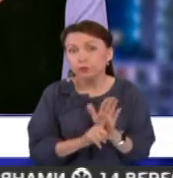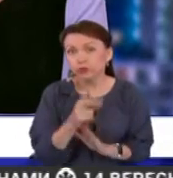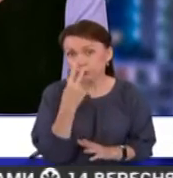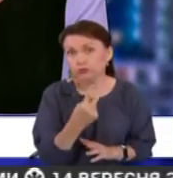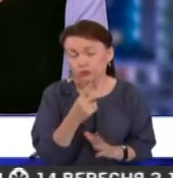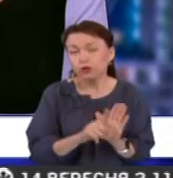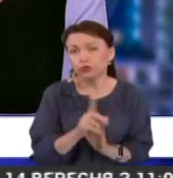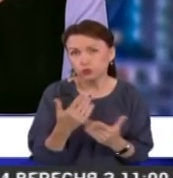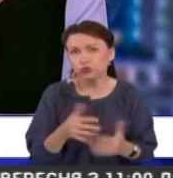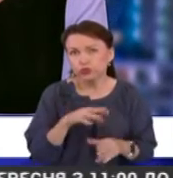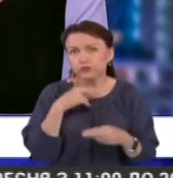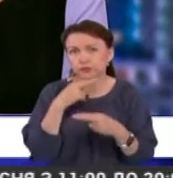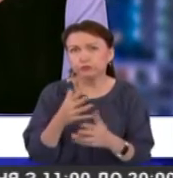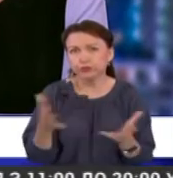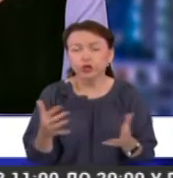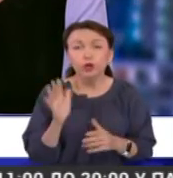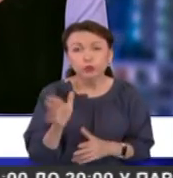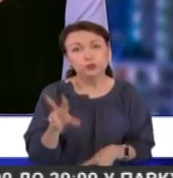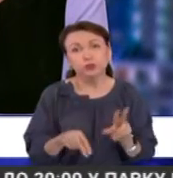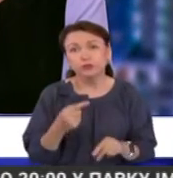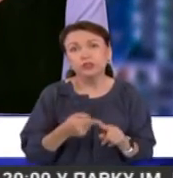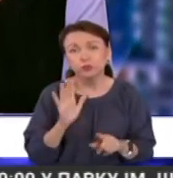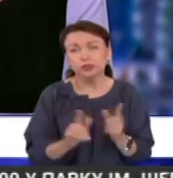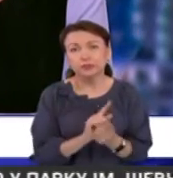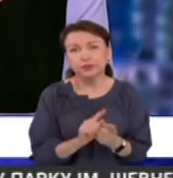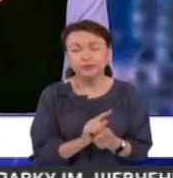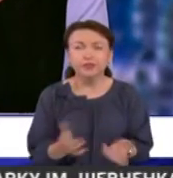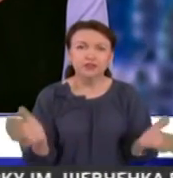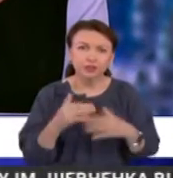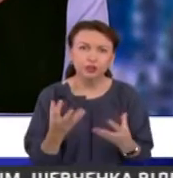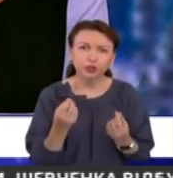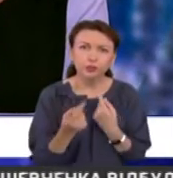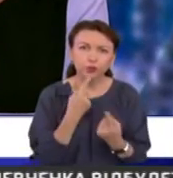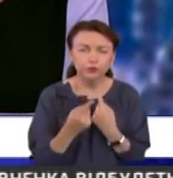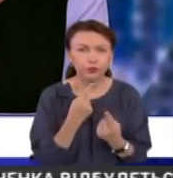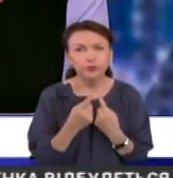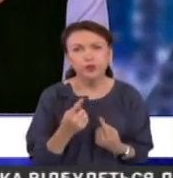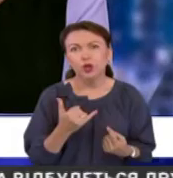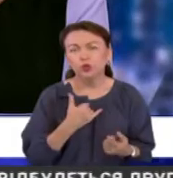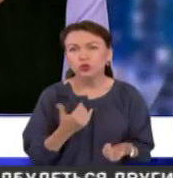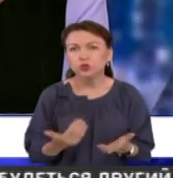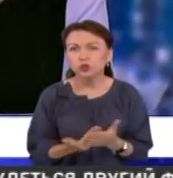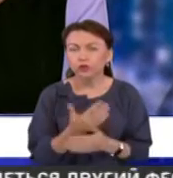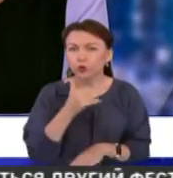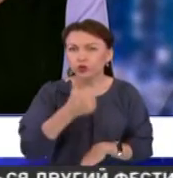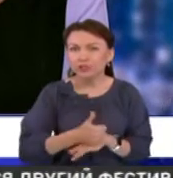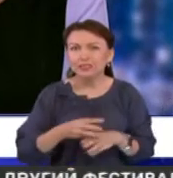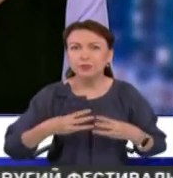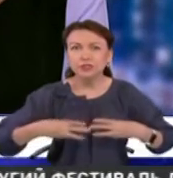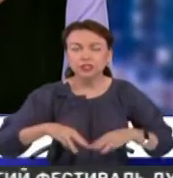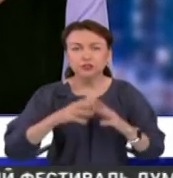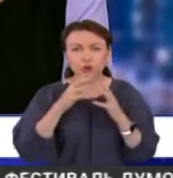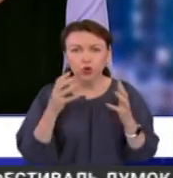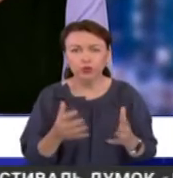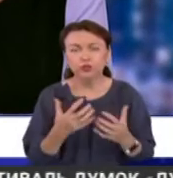уваги. Будемо сподіватися на те, що це буде змінюватися. Так, давайте ще поговоримо, тому що в нас нова очільниця Міністерства охорони здоров'я